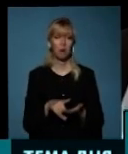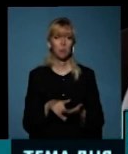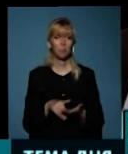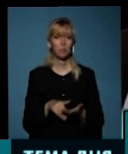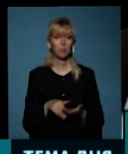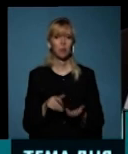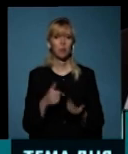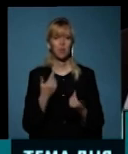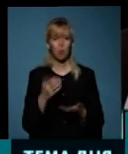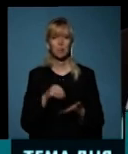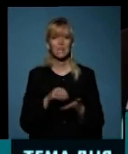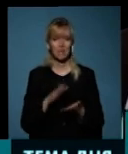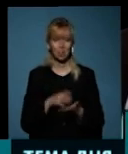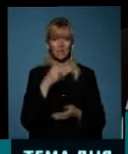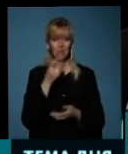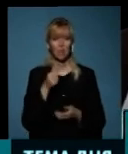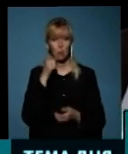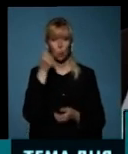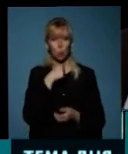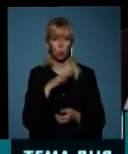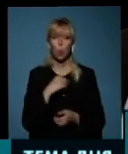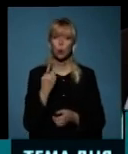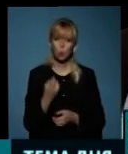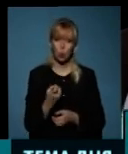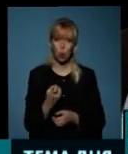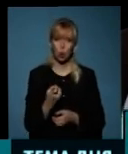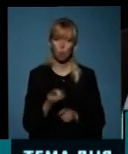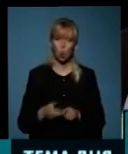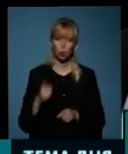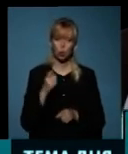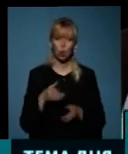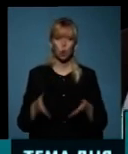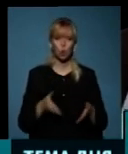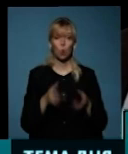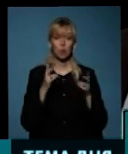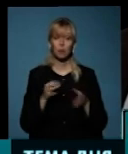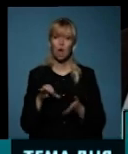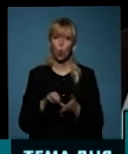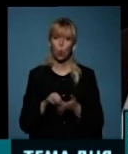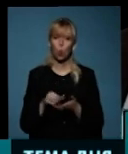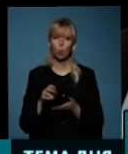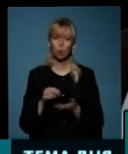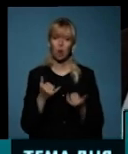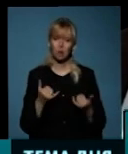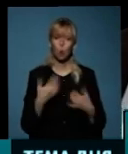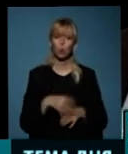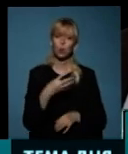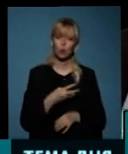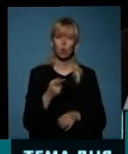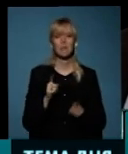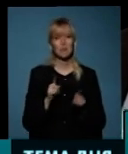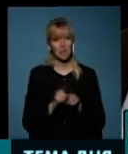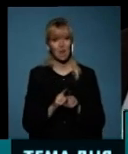разом з тим я вам статистику навів, минулому році було 100. Понад 100 дорожньо-транспортних за участю ліцензійного транспорту. Зараз 40.